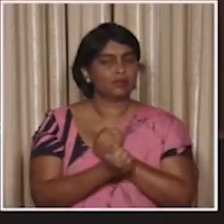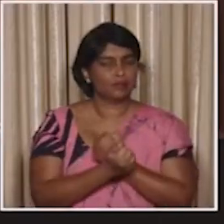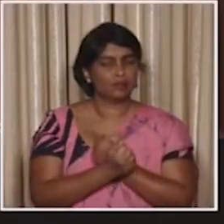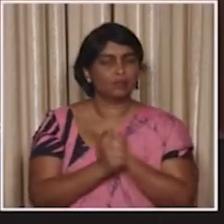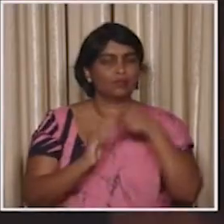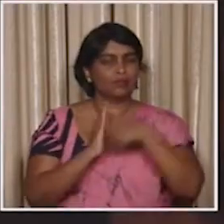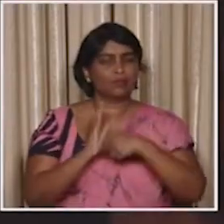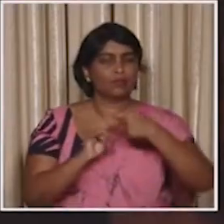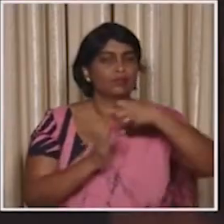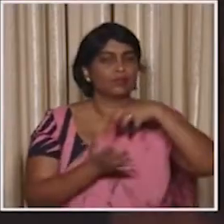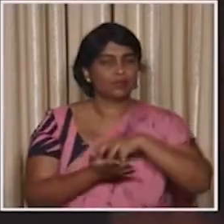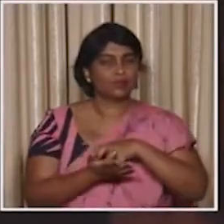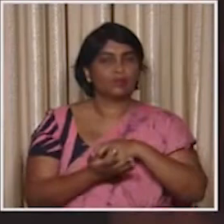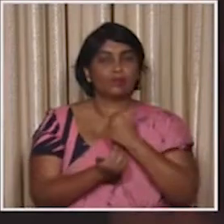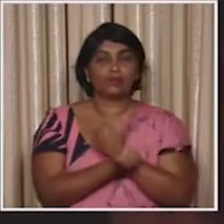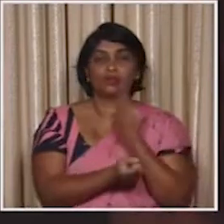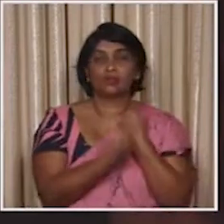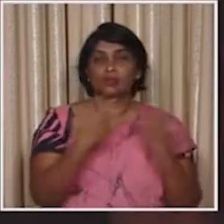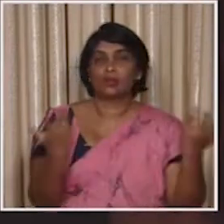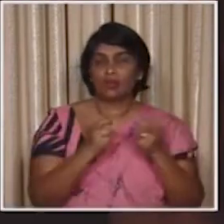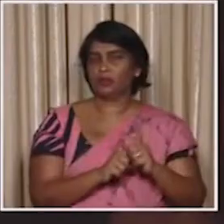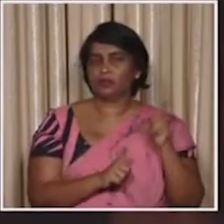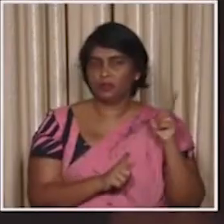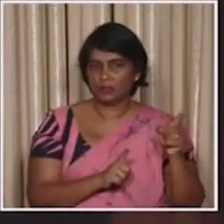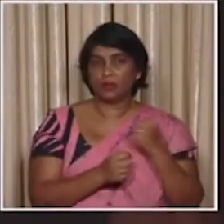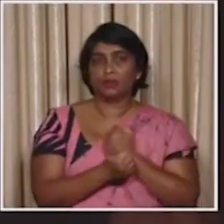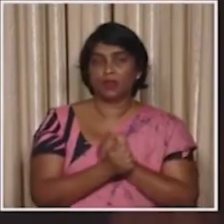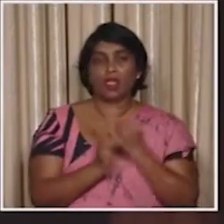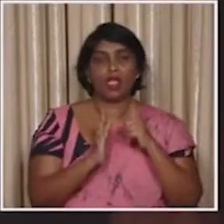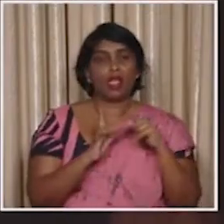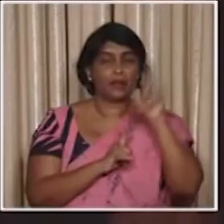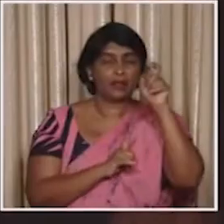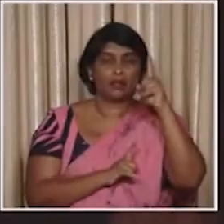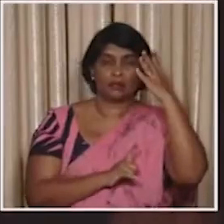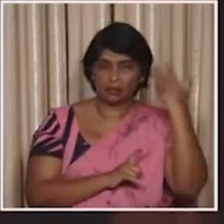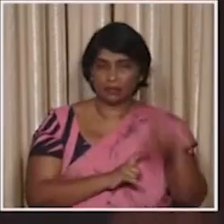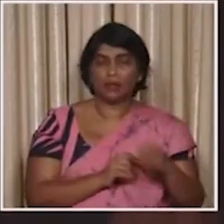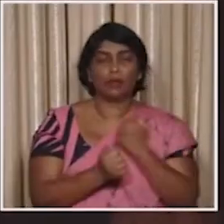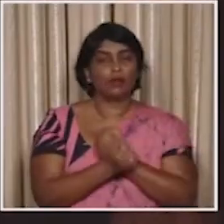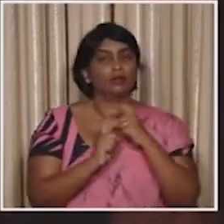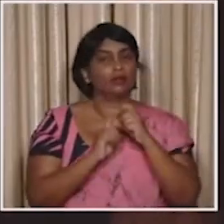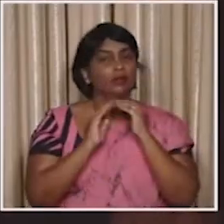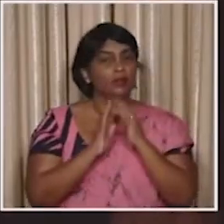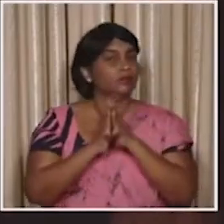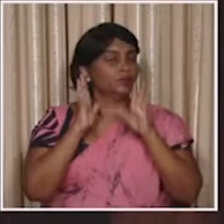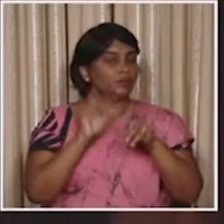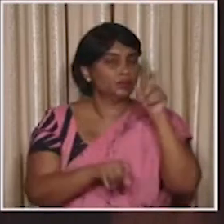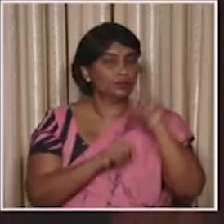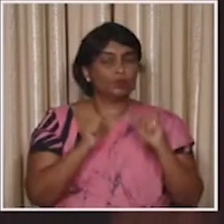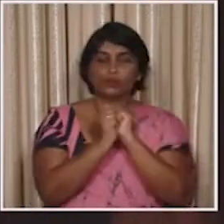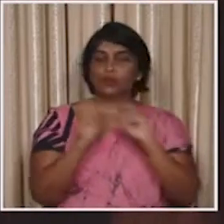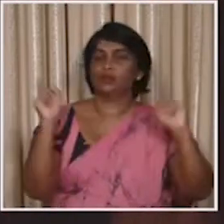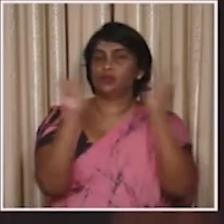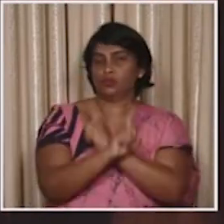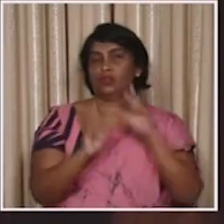දකුණු පළාතේ පොලිසියට විමර්ශනය කරන්න බැරි තත්ත්වයක් පත් වෙලා ඉන්නවා. පොලිසිය IP කෙනෙක් මරලා තිනවා. පොලිස් දෙපාර්තමේන්තුවේ විශාල පිරිසක් ස්ථාන